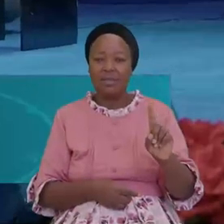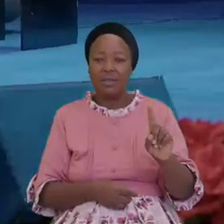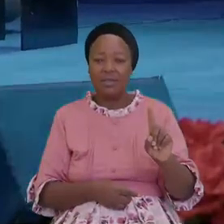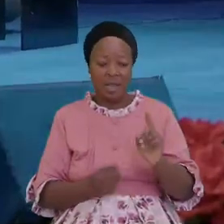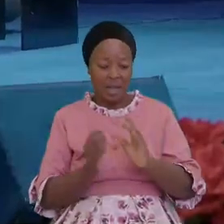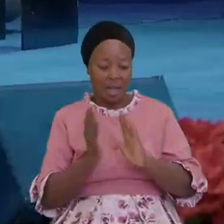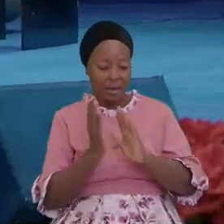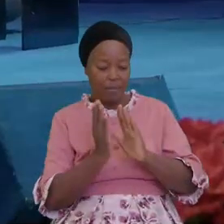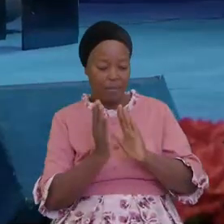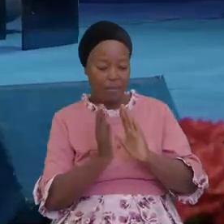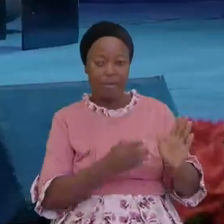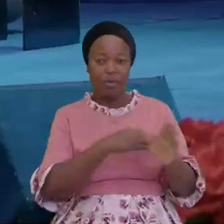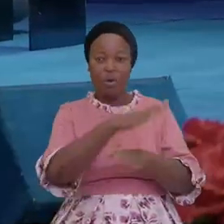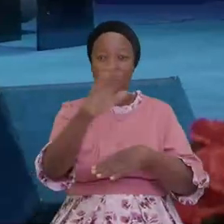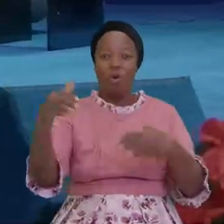donc premièrement